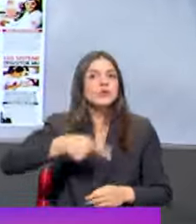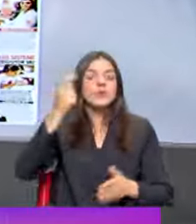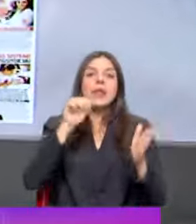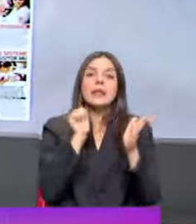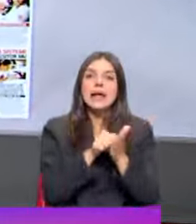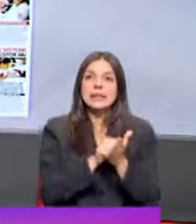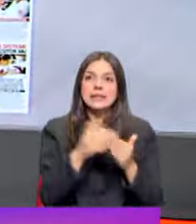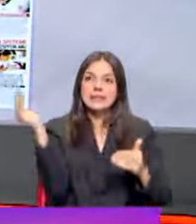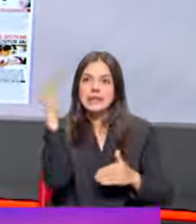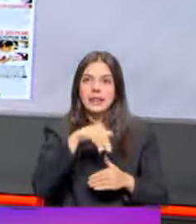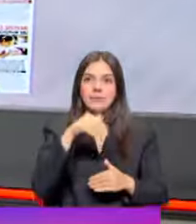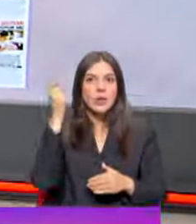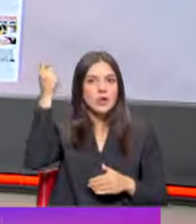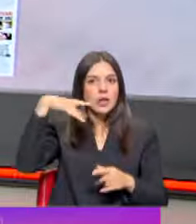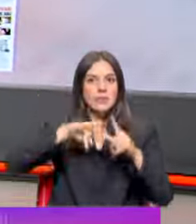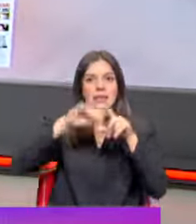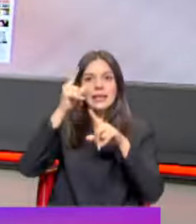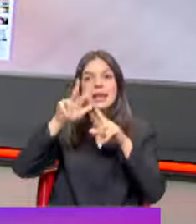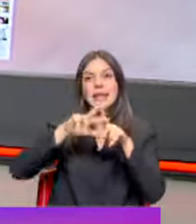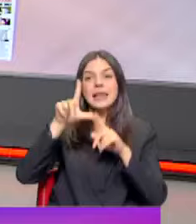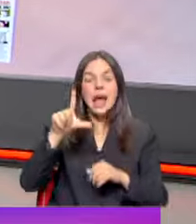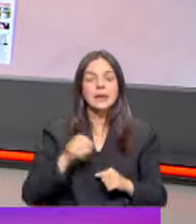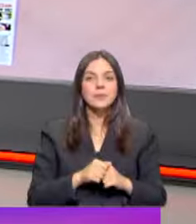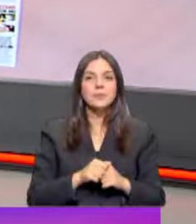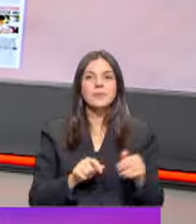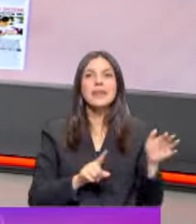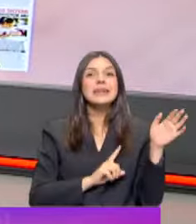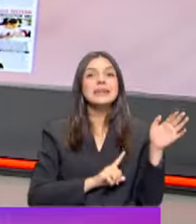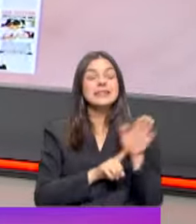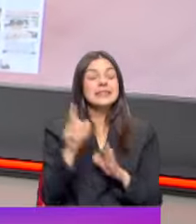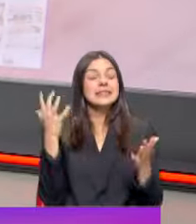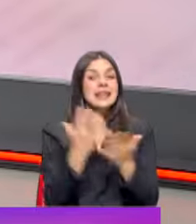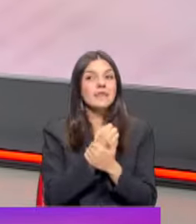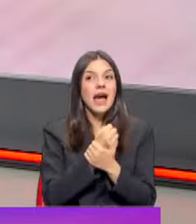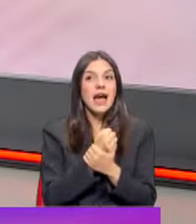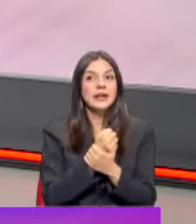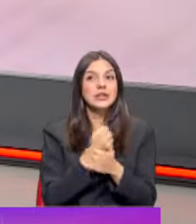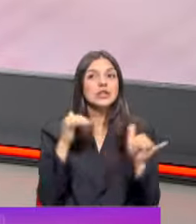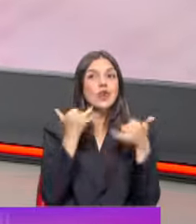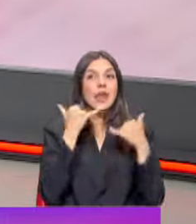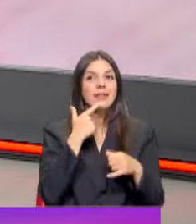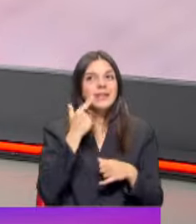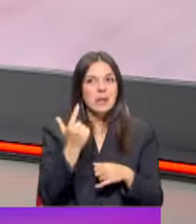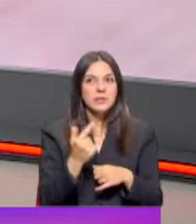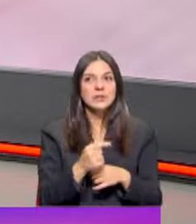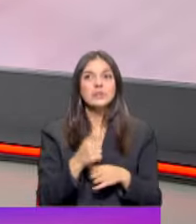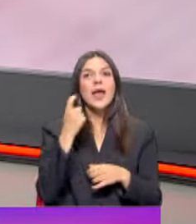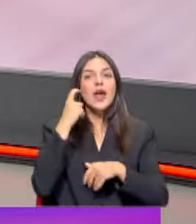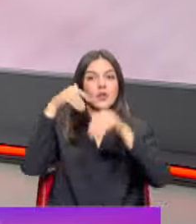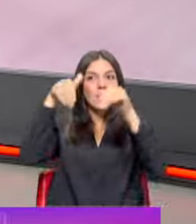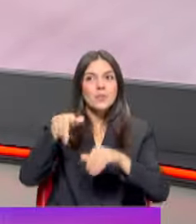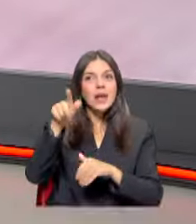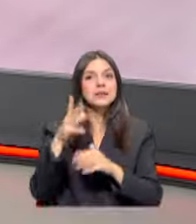Gazetesi'ni getirsin yönetmenim Hilal Orhon. Zafer şöleni başlığını atmış 30 Ağustos kutlamalarına. Anıtkabir'e